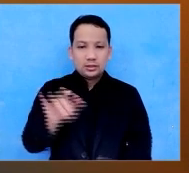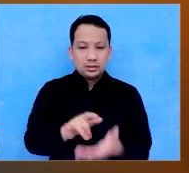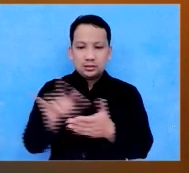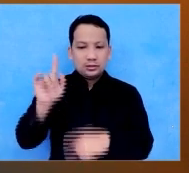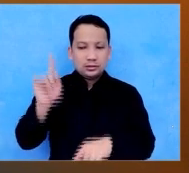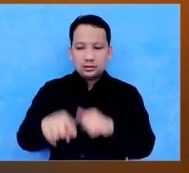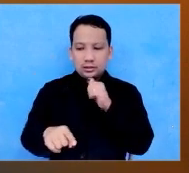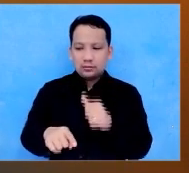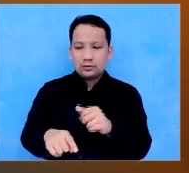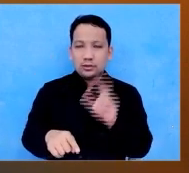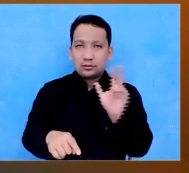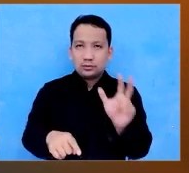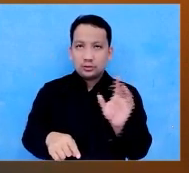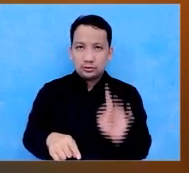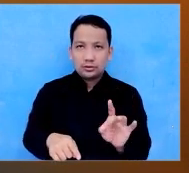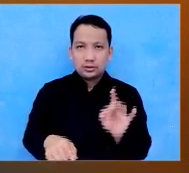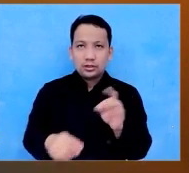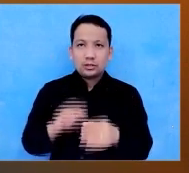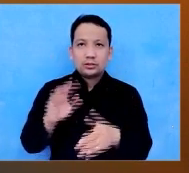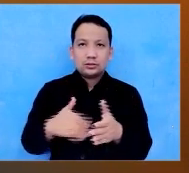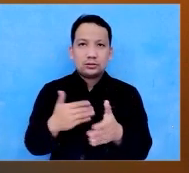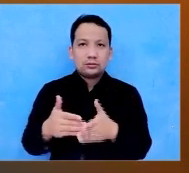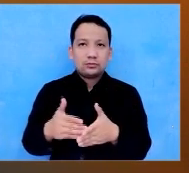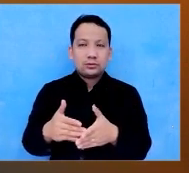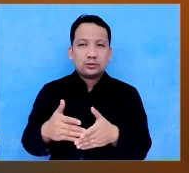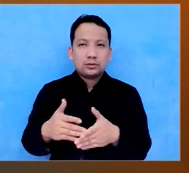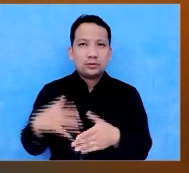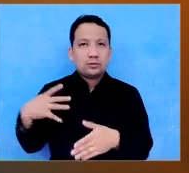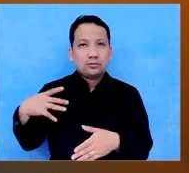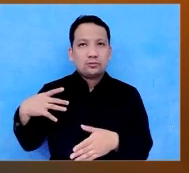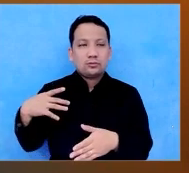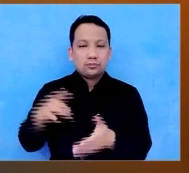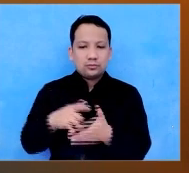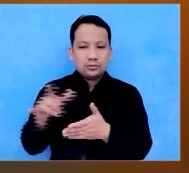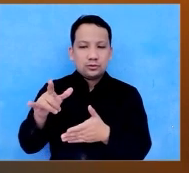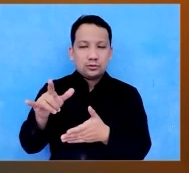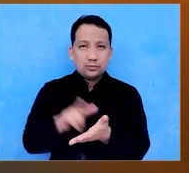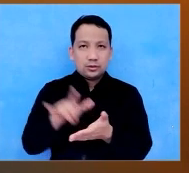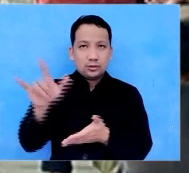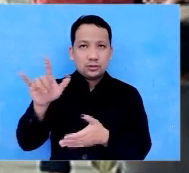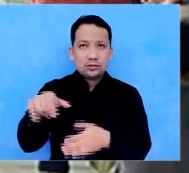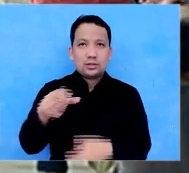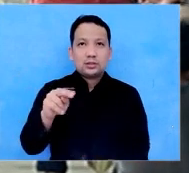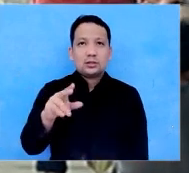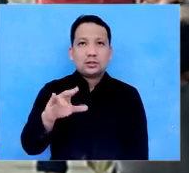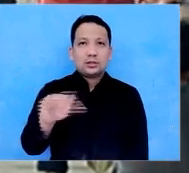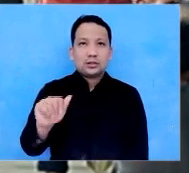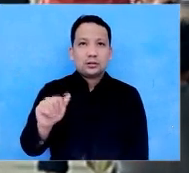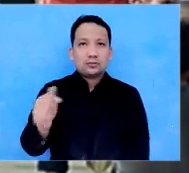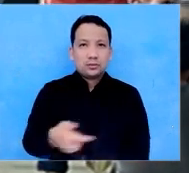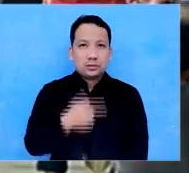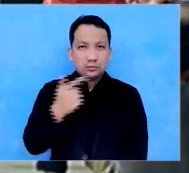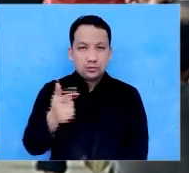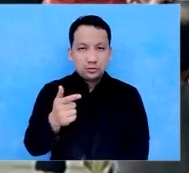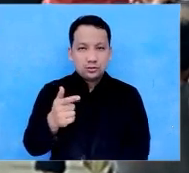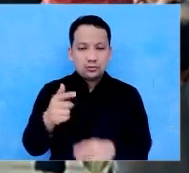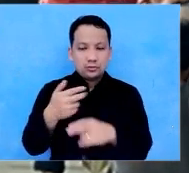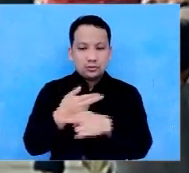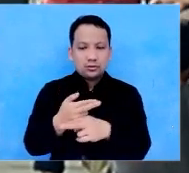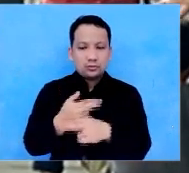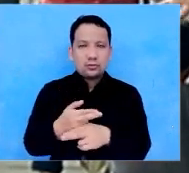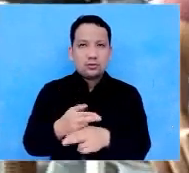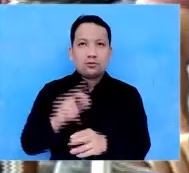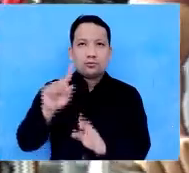at 38 flight ang naghintay pa ng clearance para maka-take off sa NAIA. Tumagal ang naturang maintenance ng higit